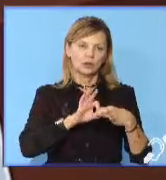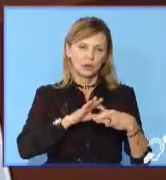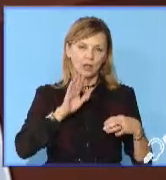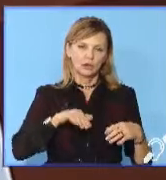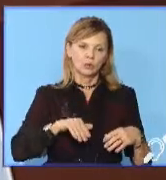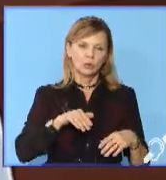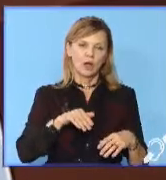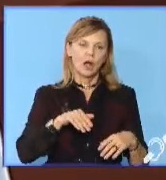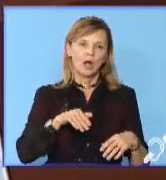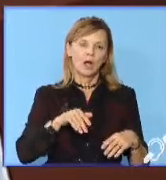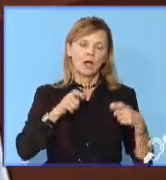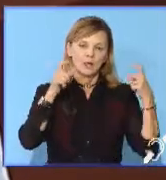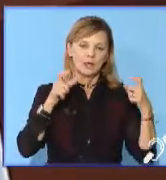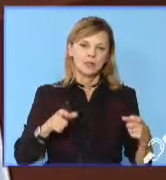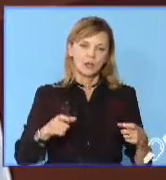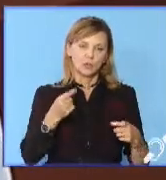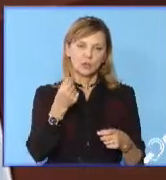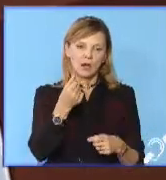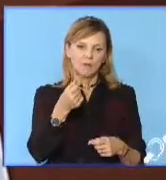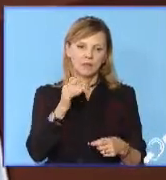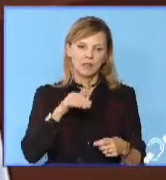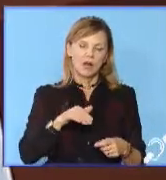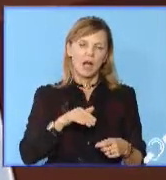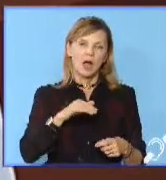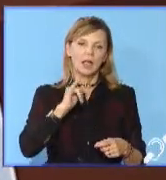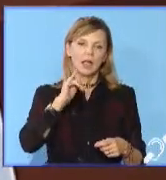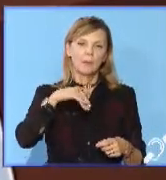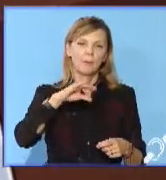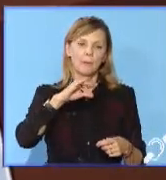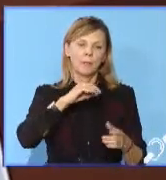organul financiar local la impozite și taxe,